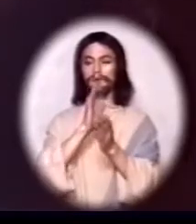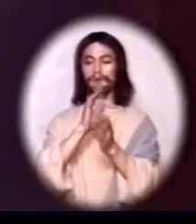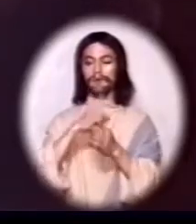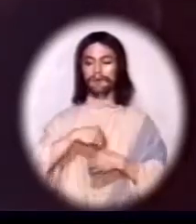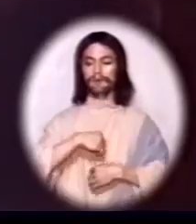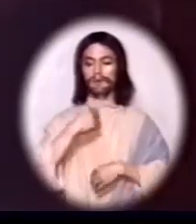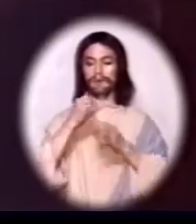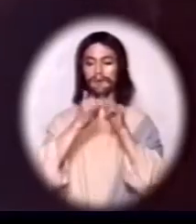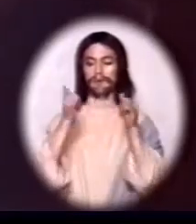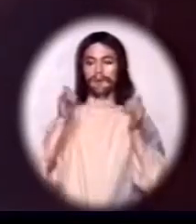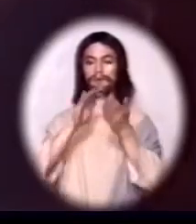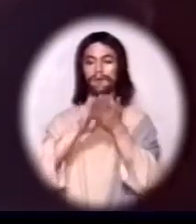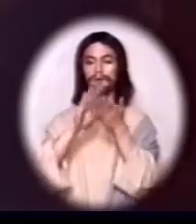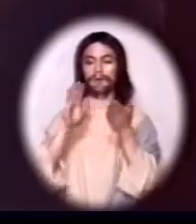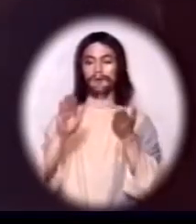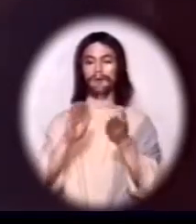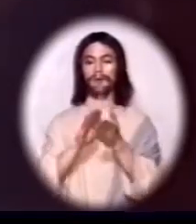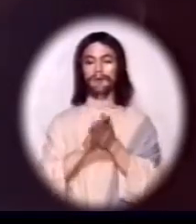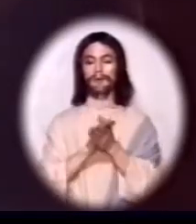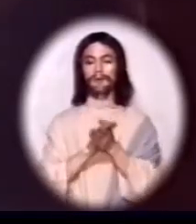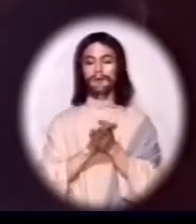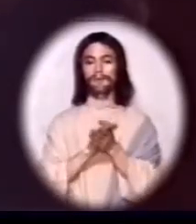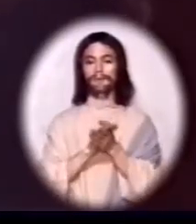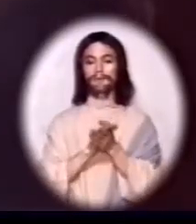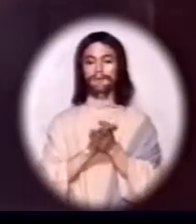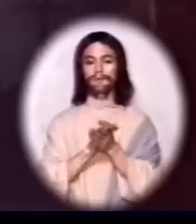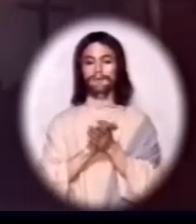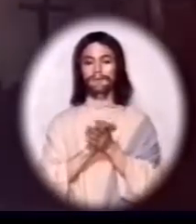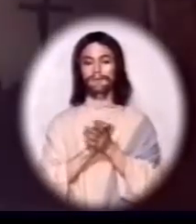정녕 의인이었도다.